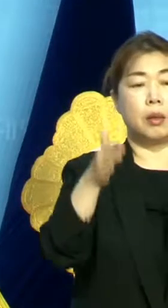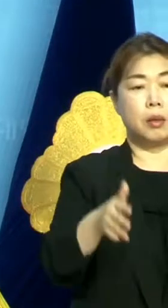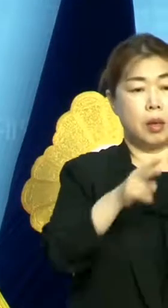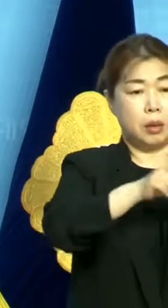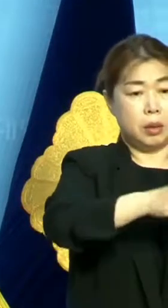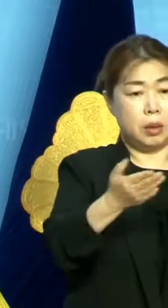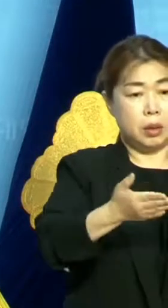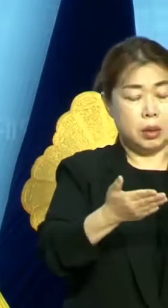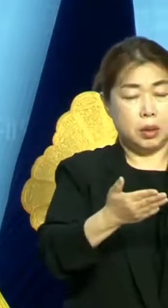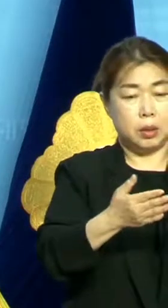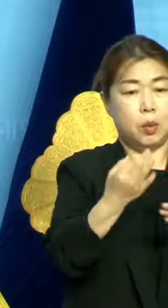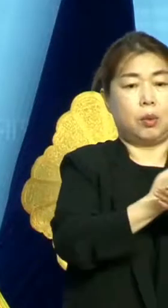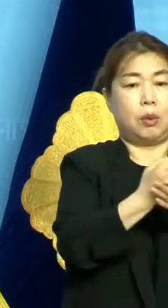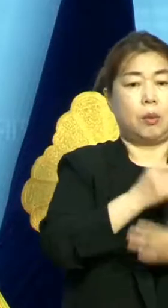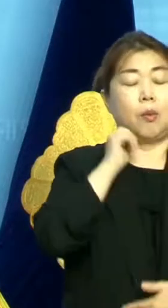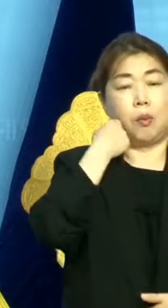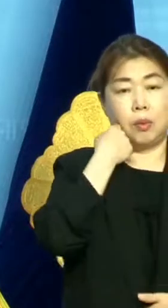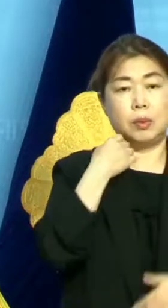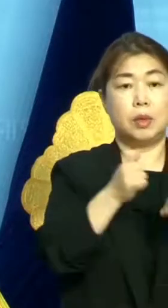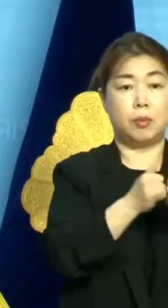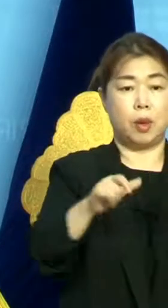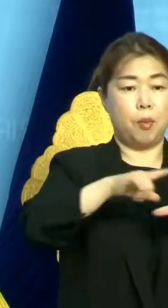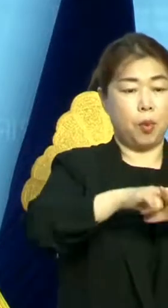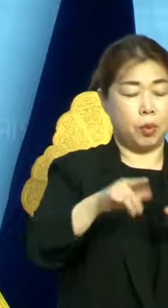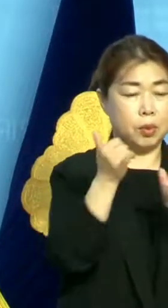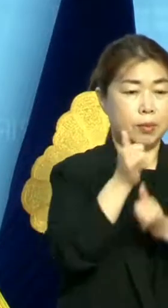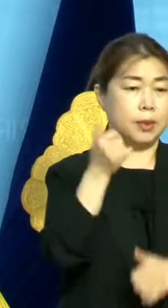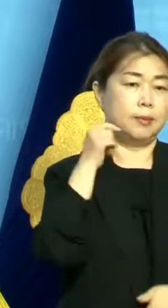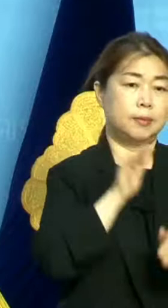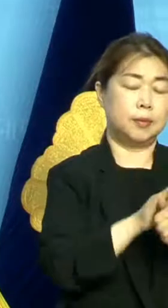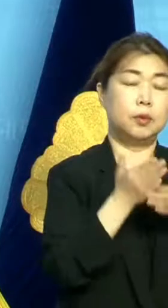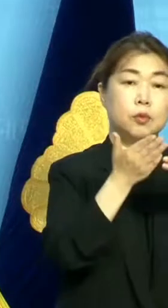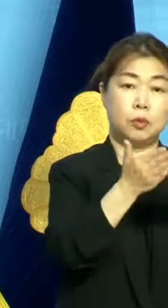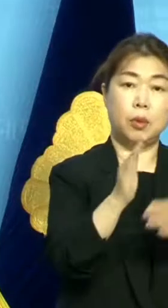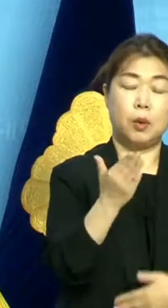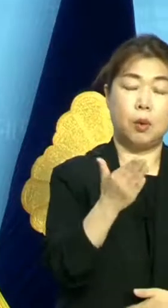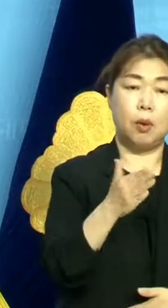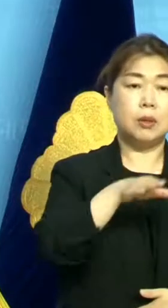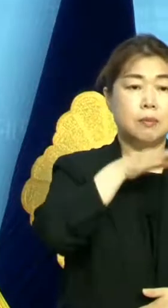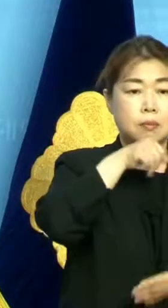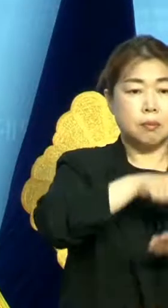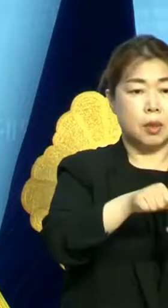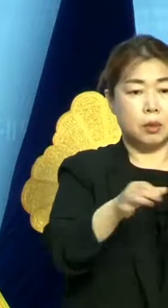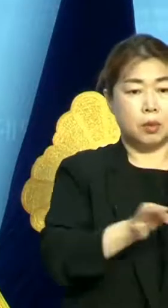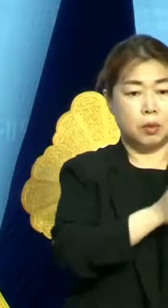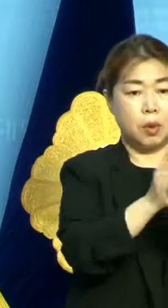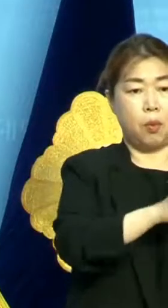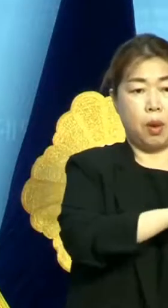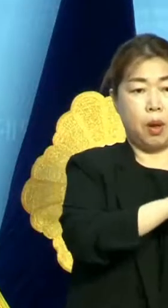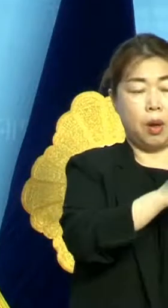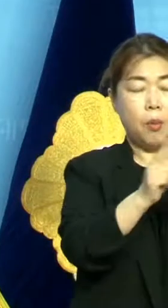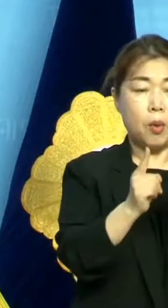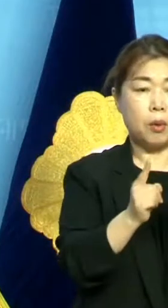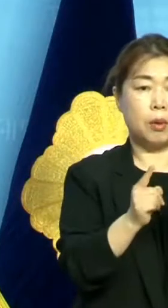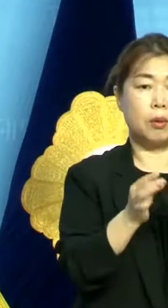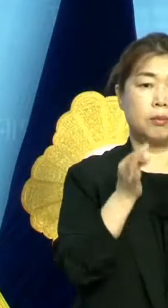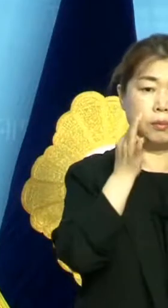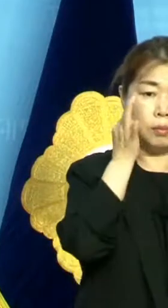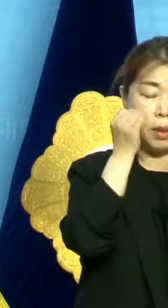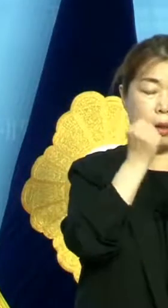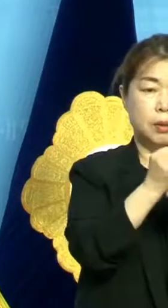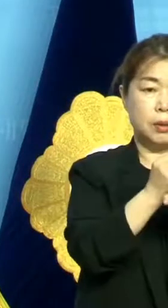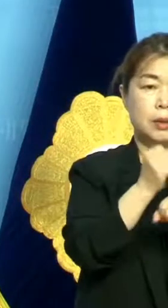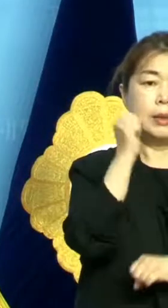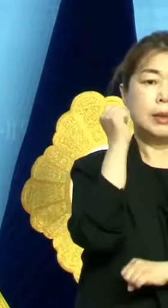잃고 생계에 곤란을 겪는 서민 의 버팀목이 되어 주었고 실물경제를 회복시켜 경제위기 극복의 중요한